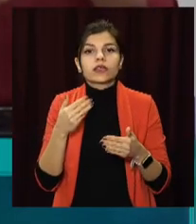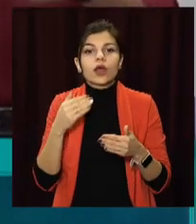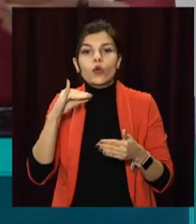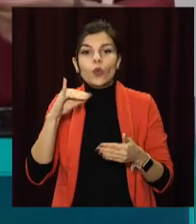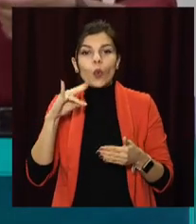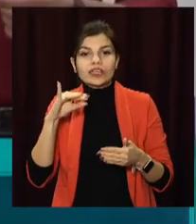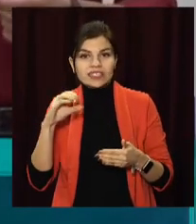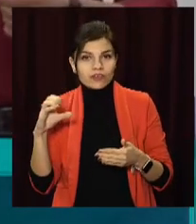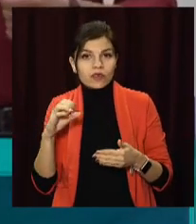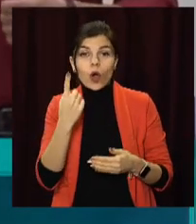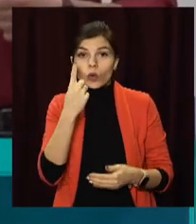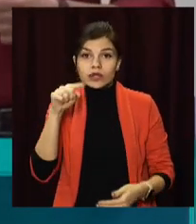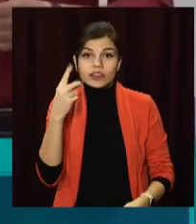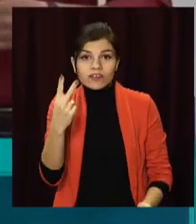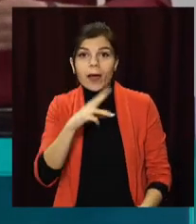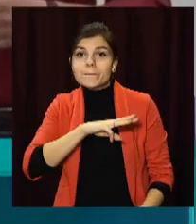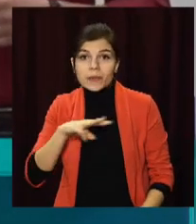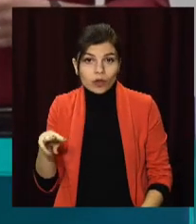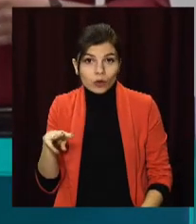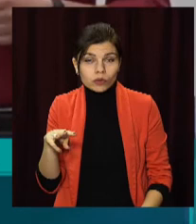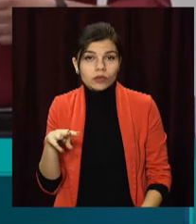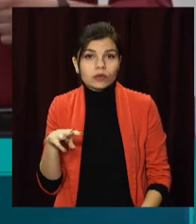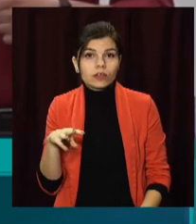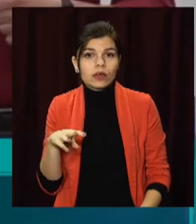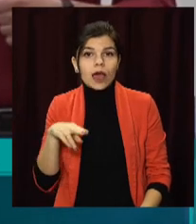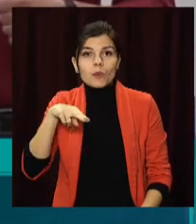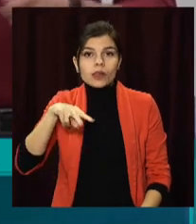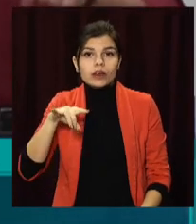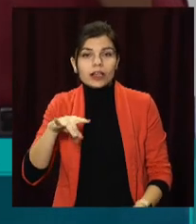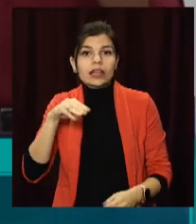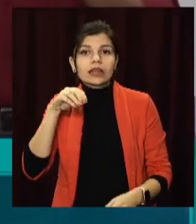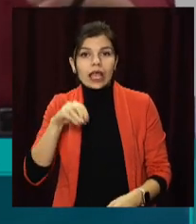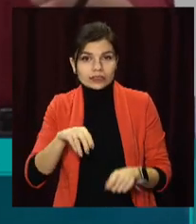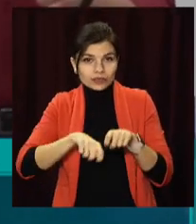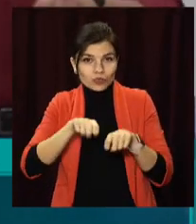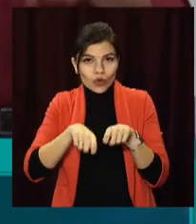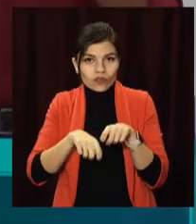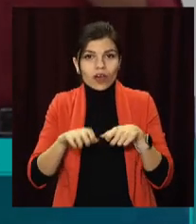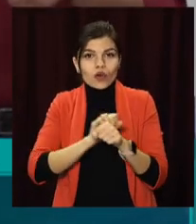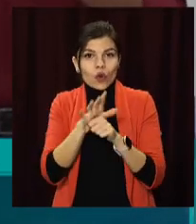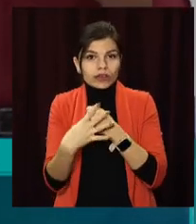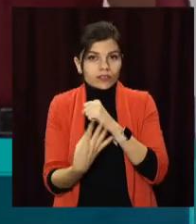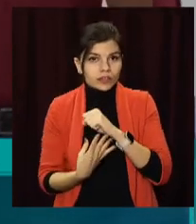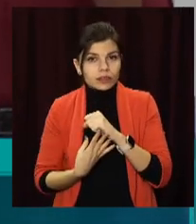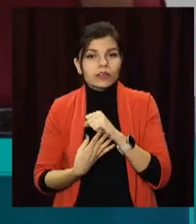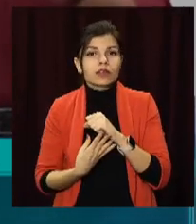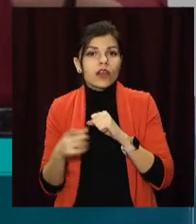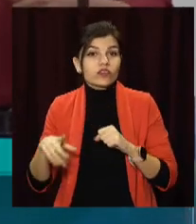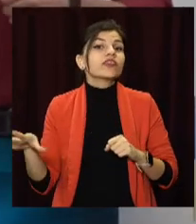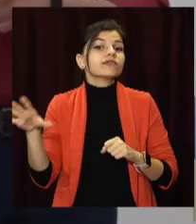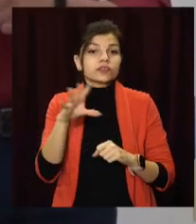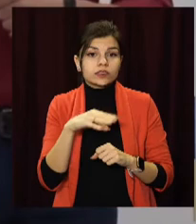ЮНІСЕФ 1,2 мільйона ПЛР-тестів для діагностики COVID-19. Вони